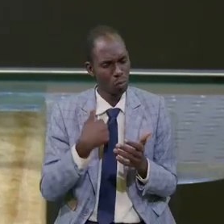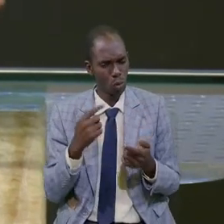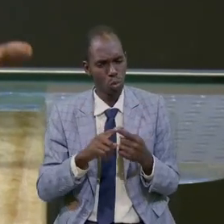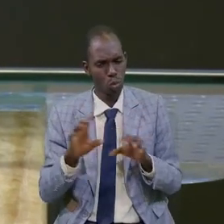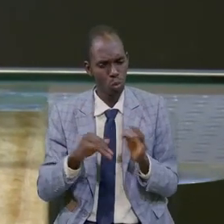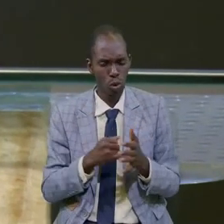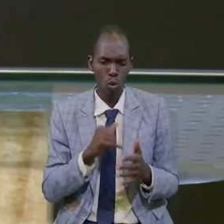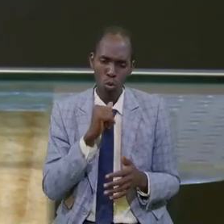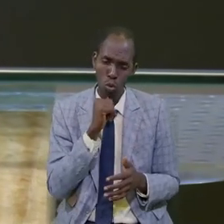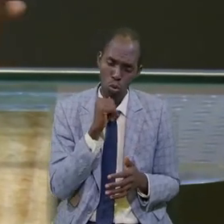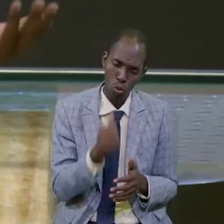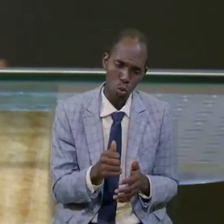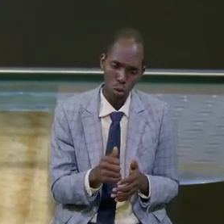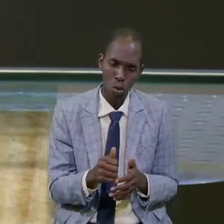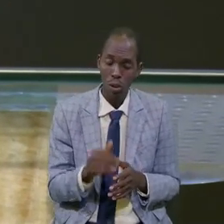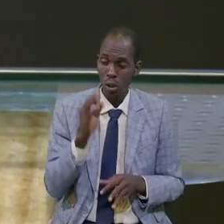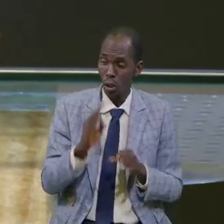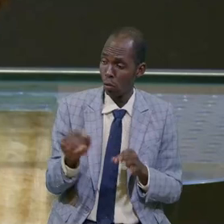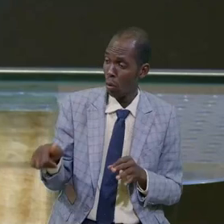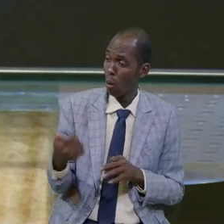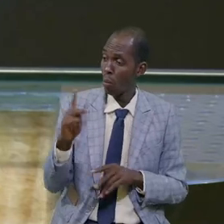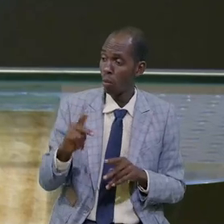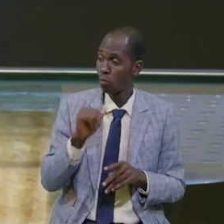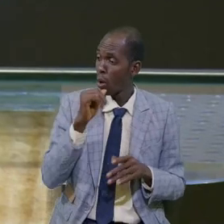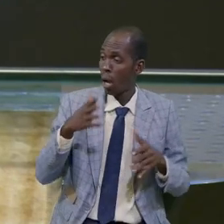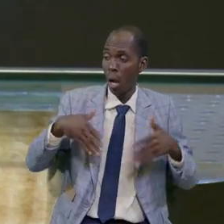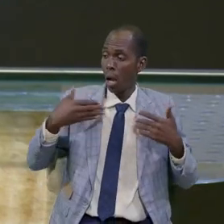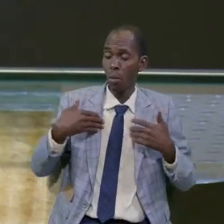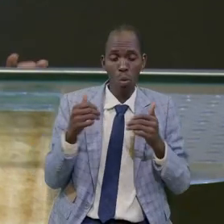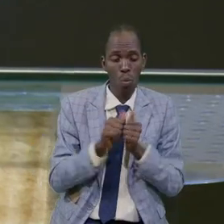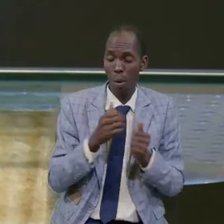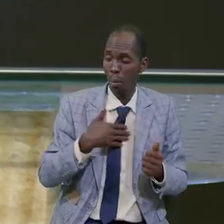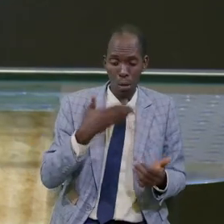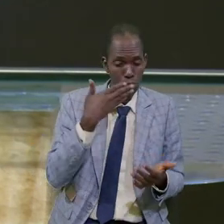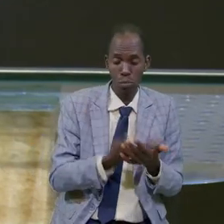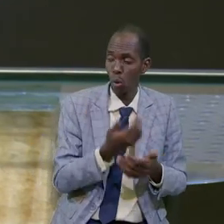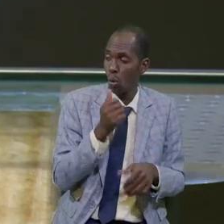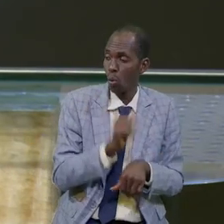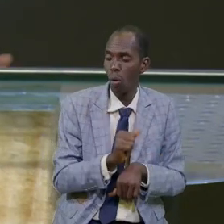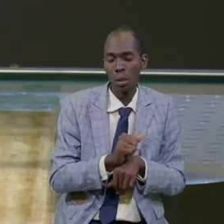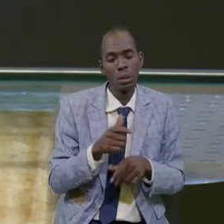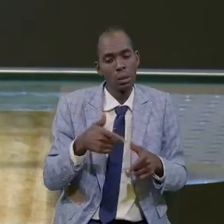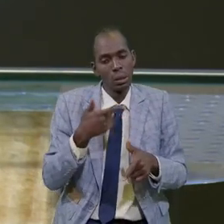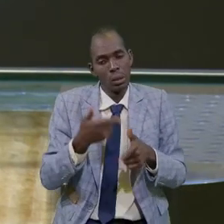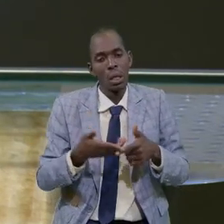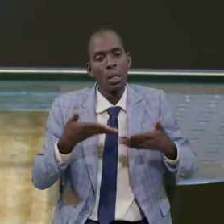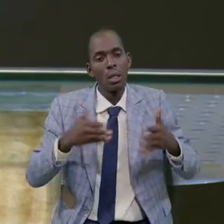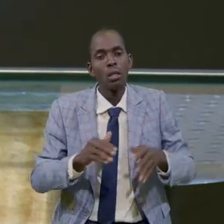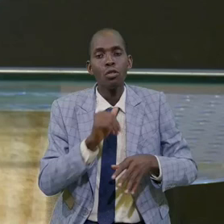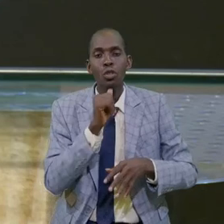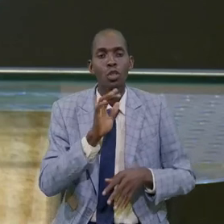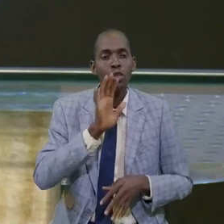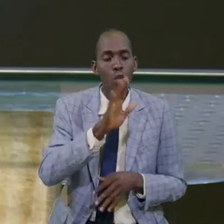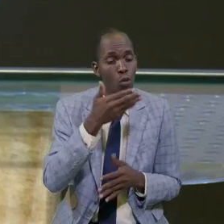de faire ça? Et si les autres sont blessés par les bonnes choses que je fais, que votre